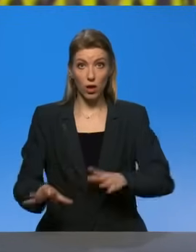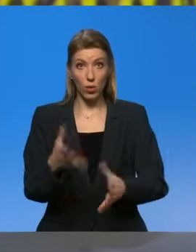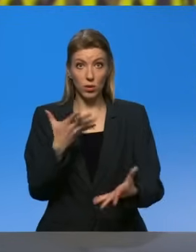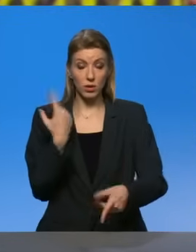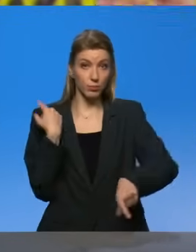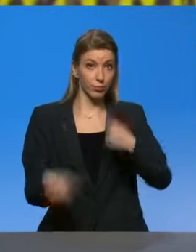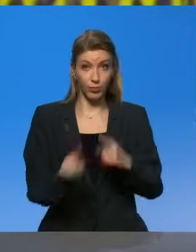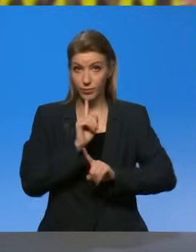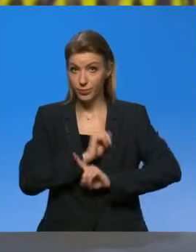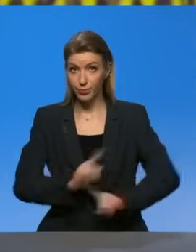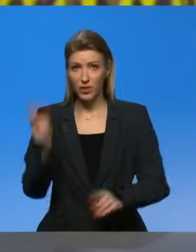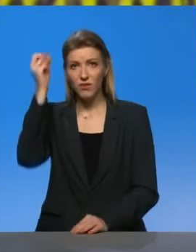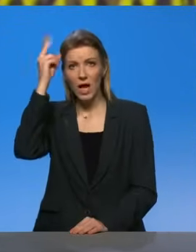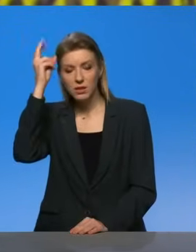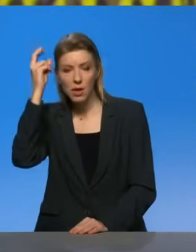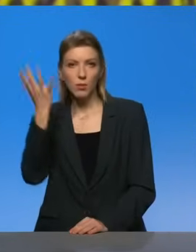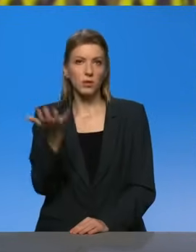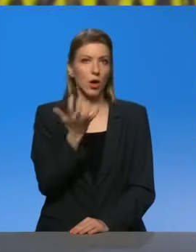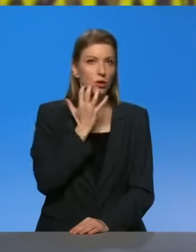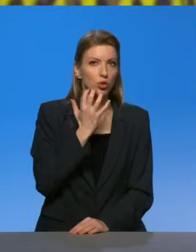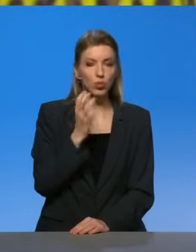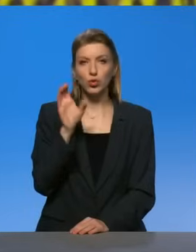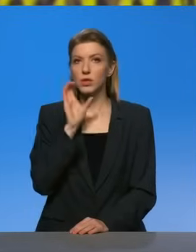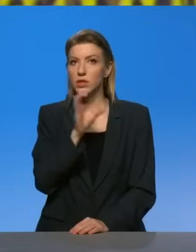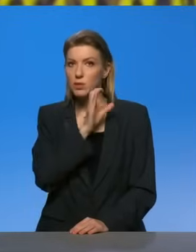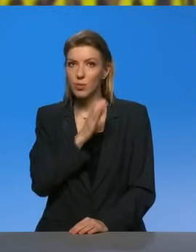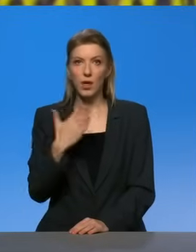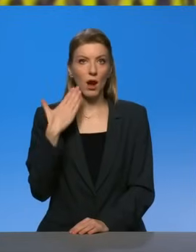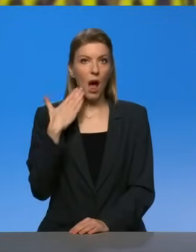Владимирская область, Южный, Сибирь, Алтай. Это все